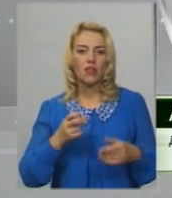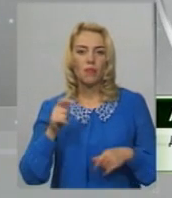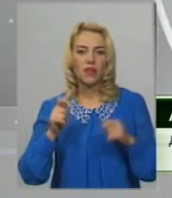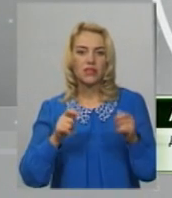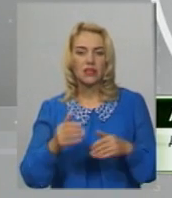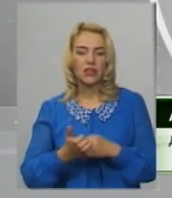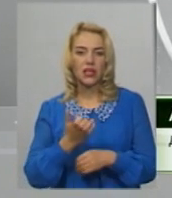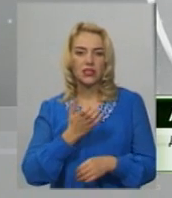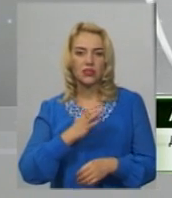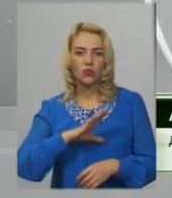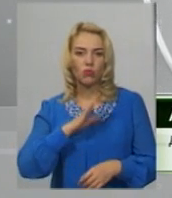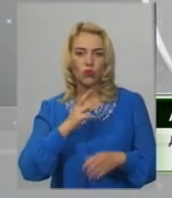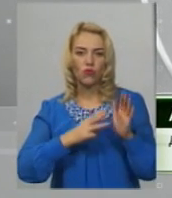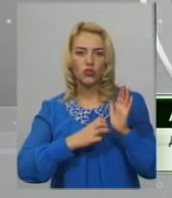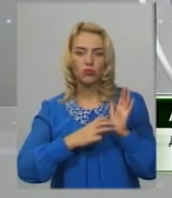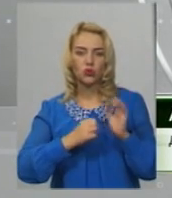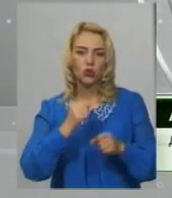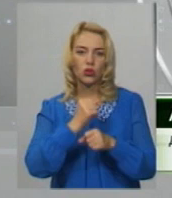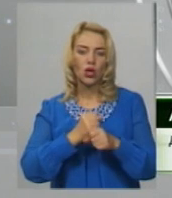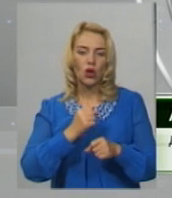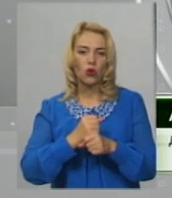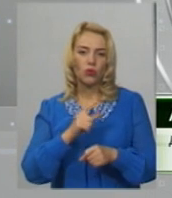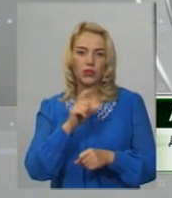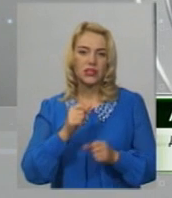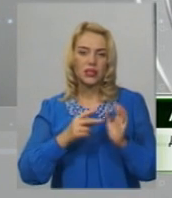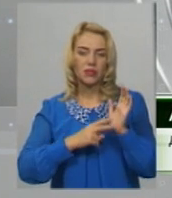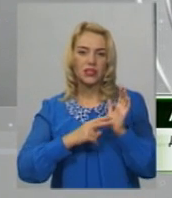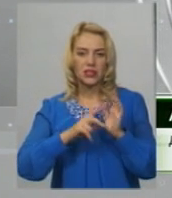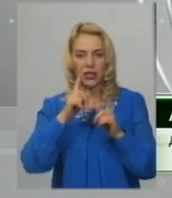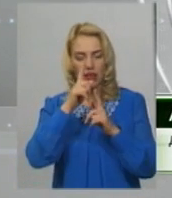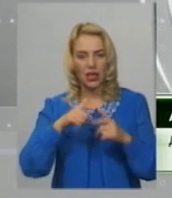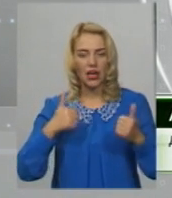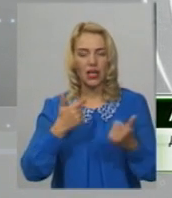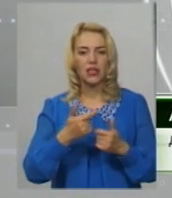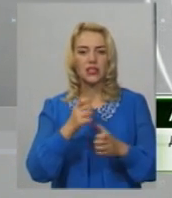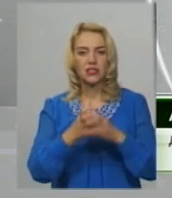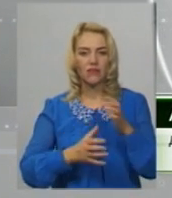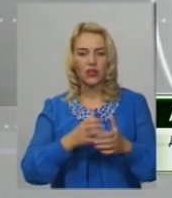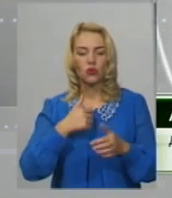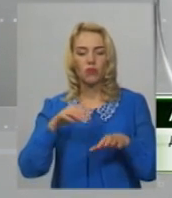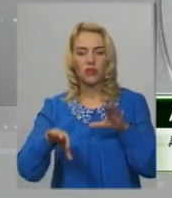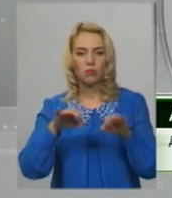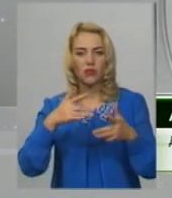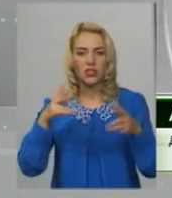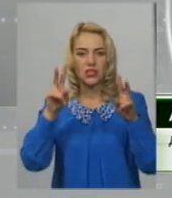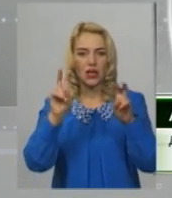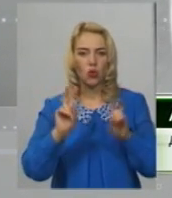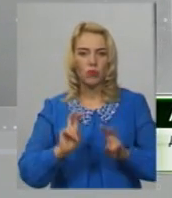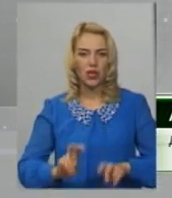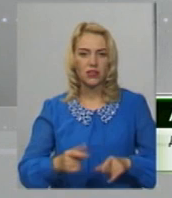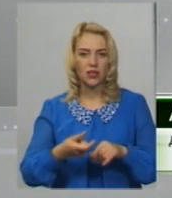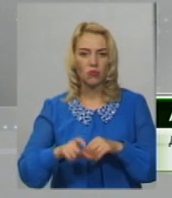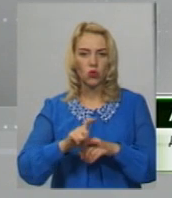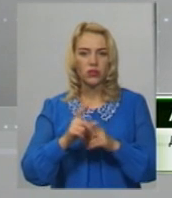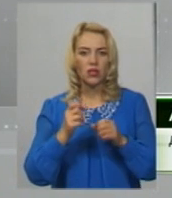надіслано було майже 800 робіт 70 країн світу, і ми відібрали у різних номінаціях понад